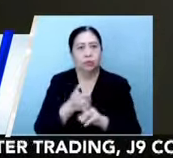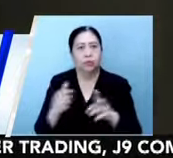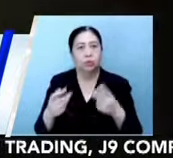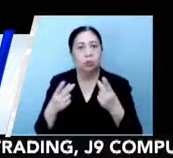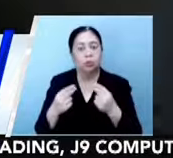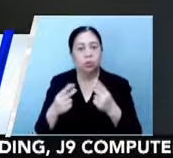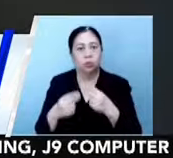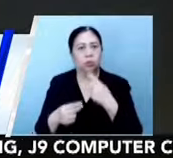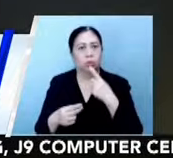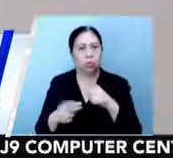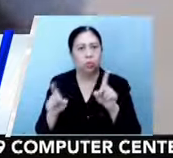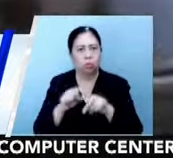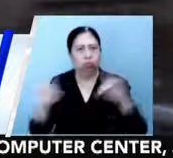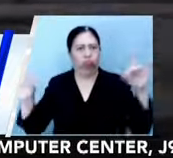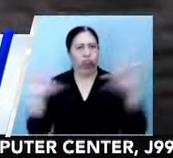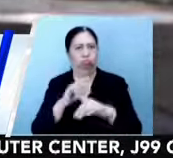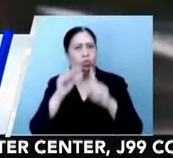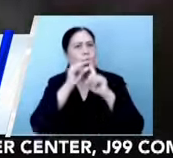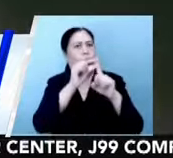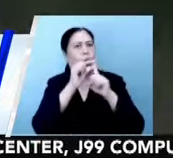ng masasakit na salita.